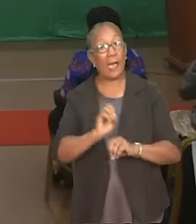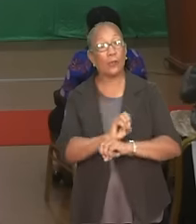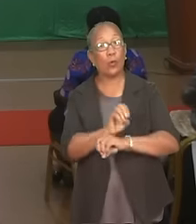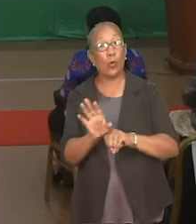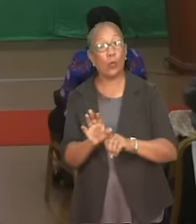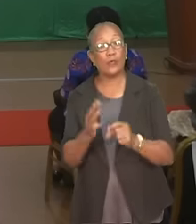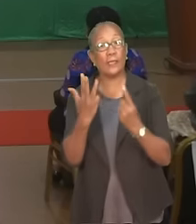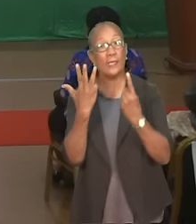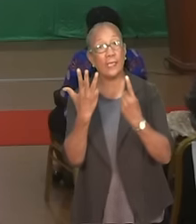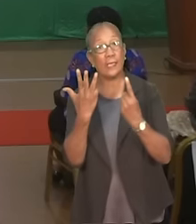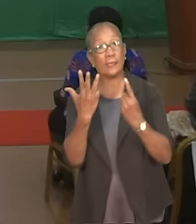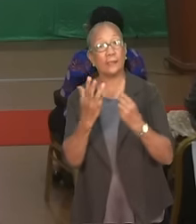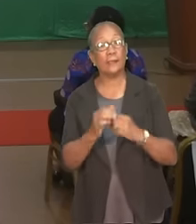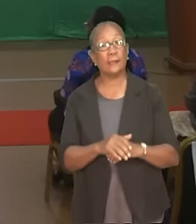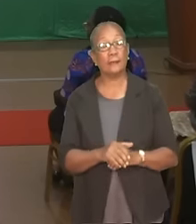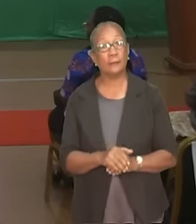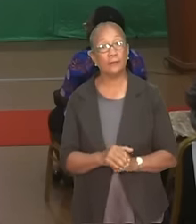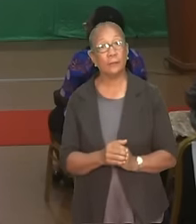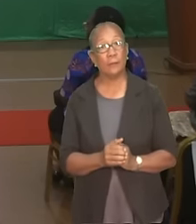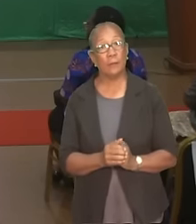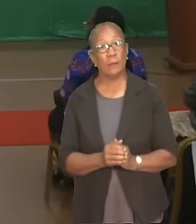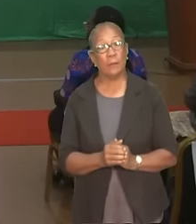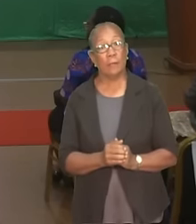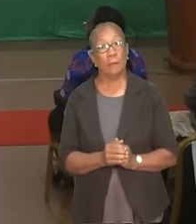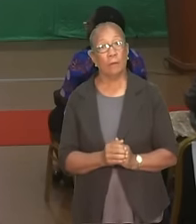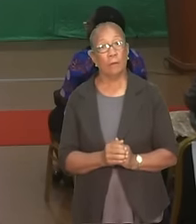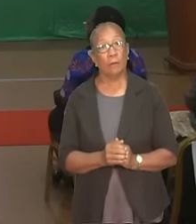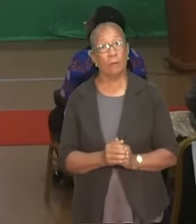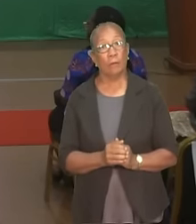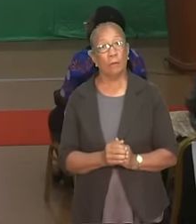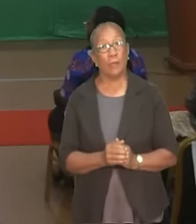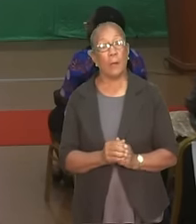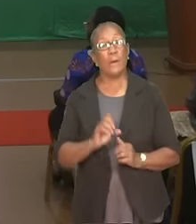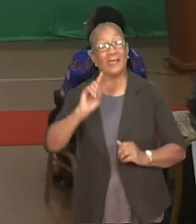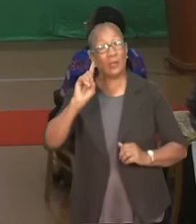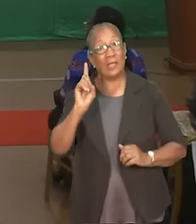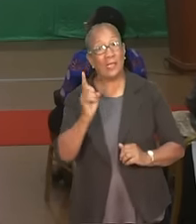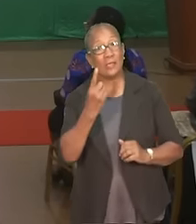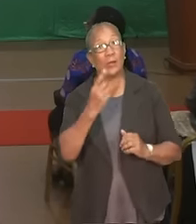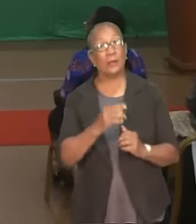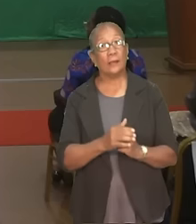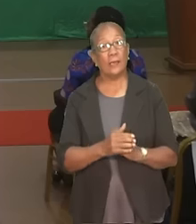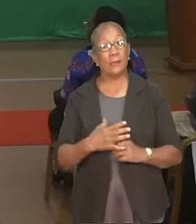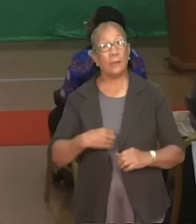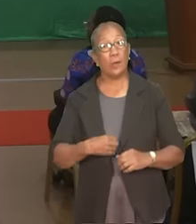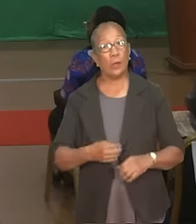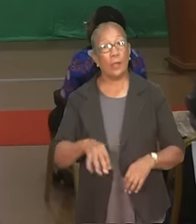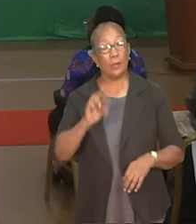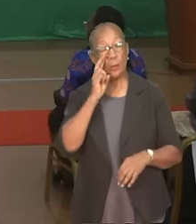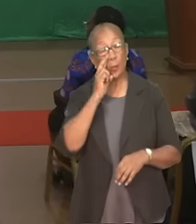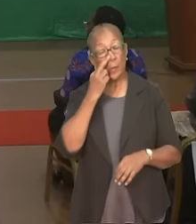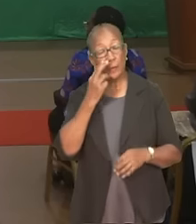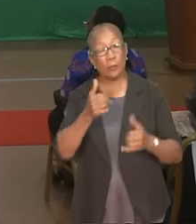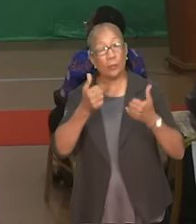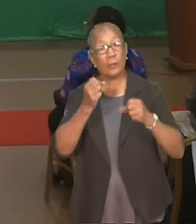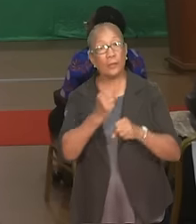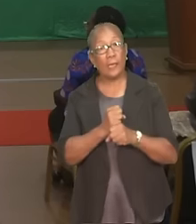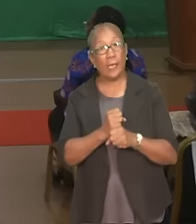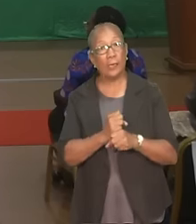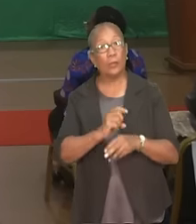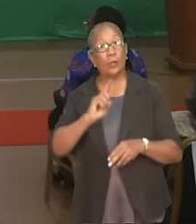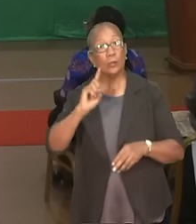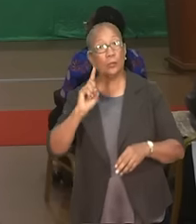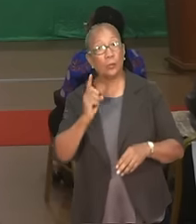COVID-19, pandemie. Maar desondanks is er gewerkt geworden. Desondanks is